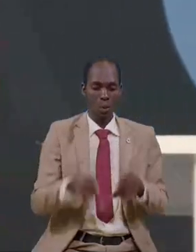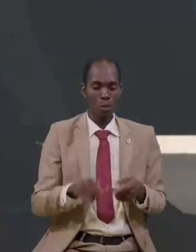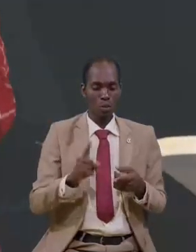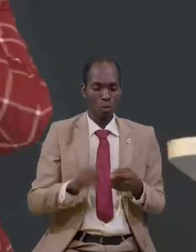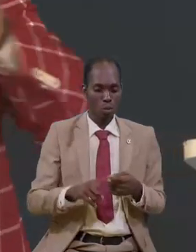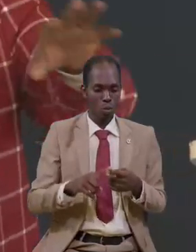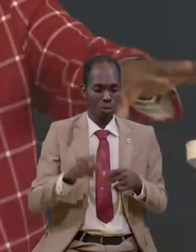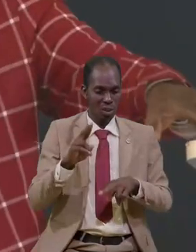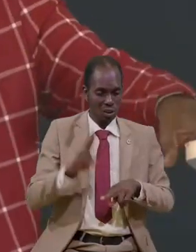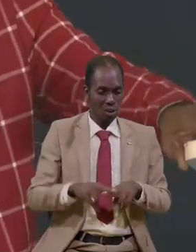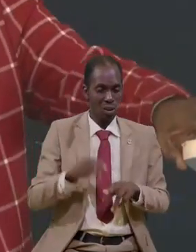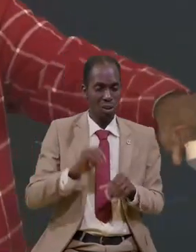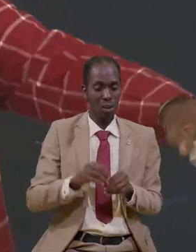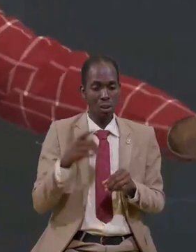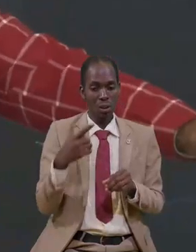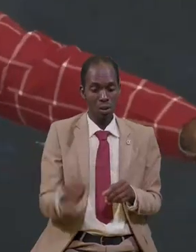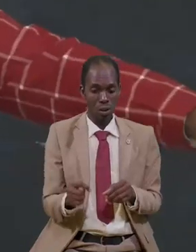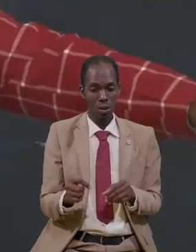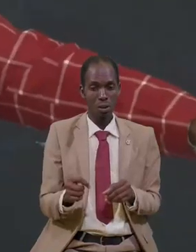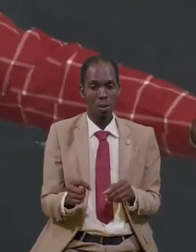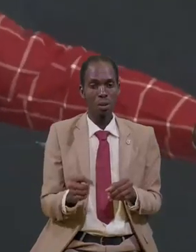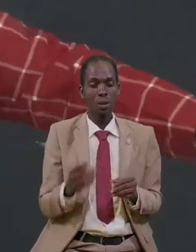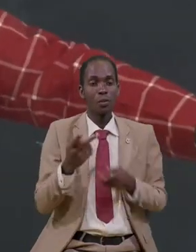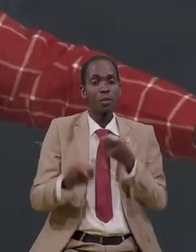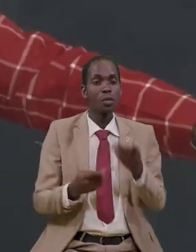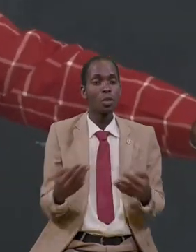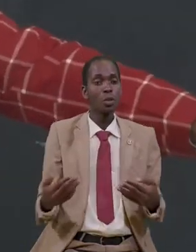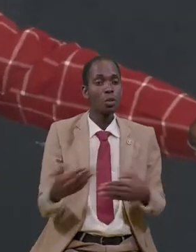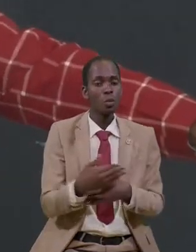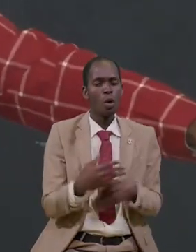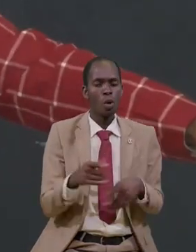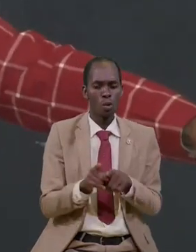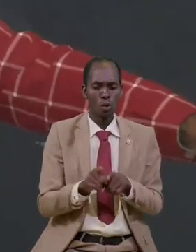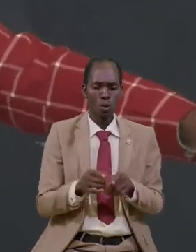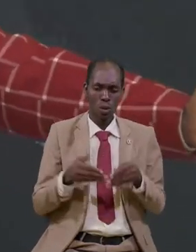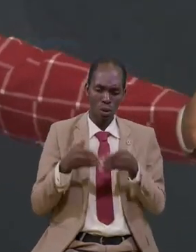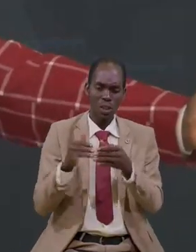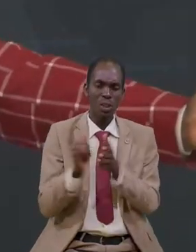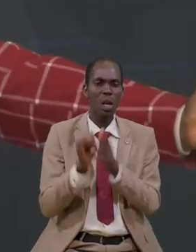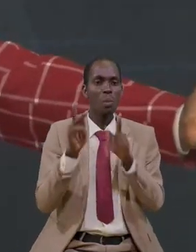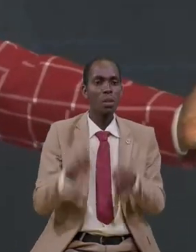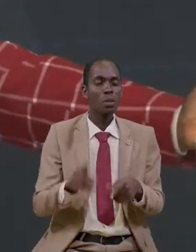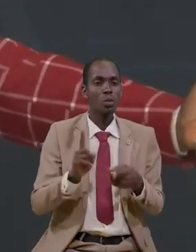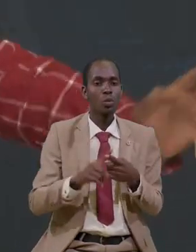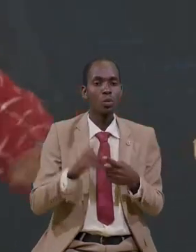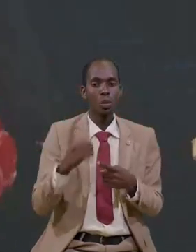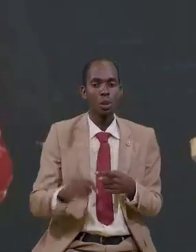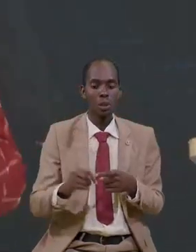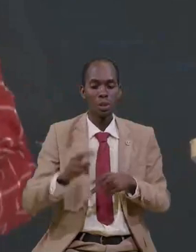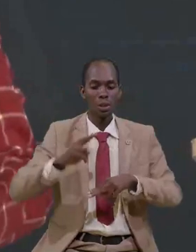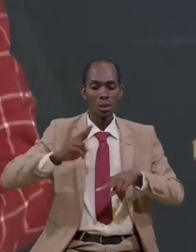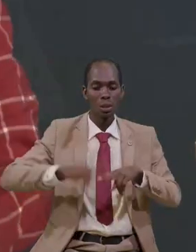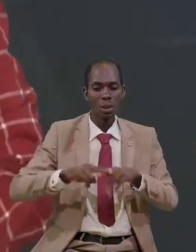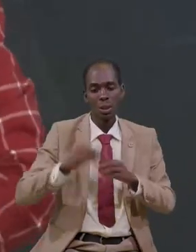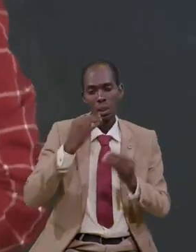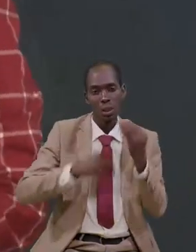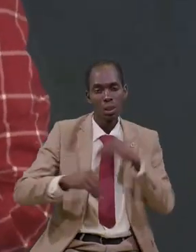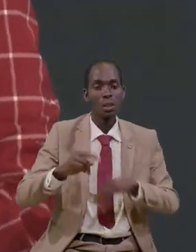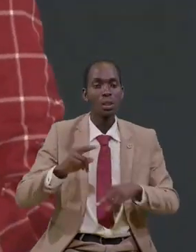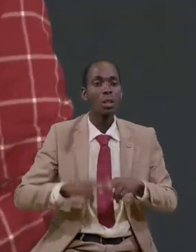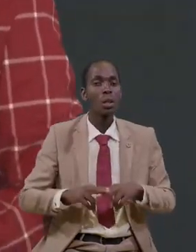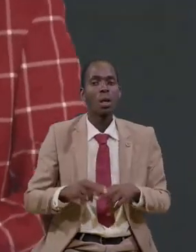dans le salon et après tu lui permets d'entrer dans la salle à manger et